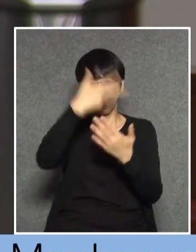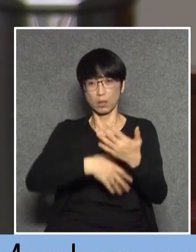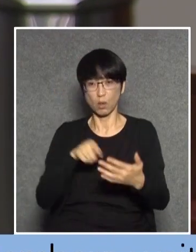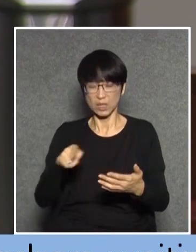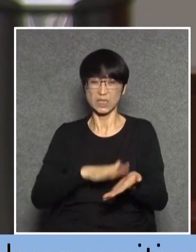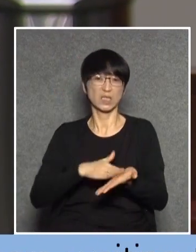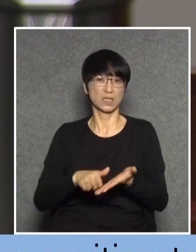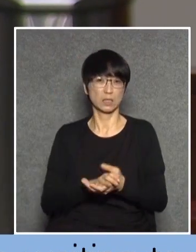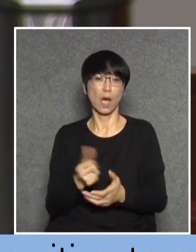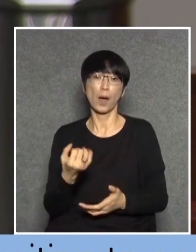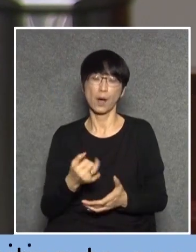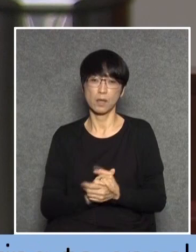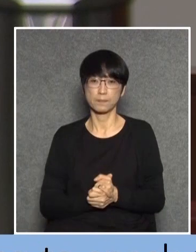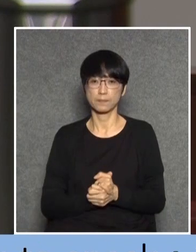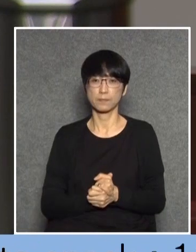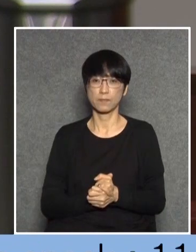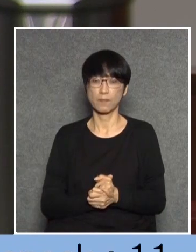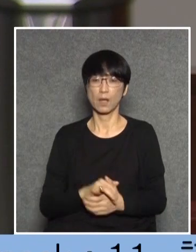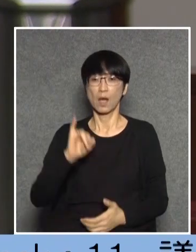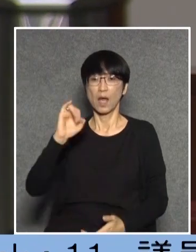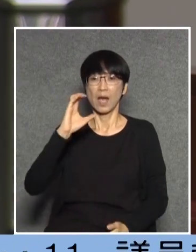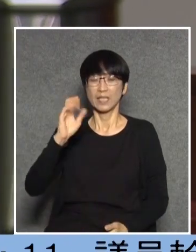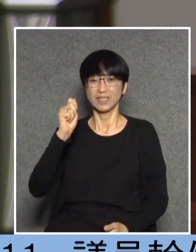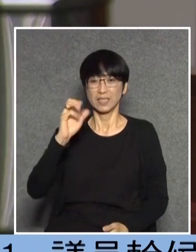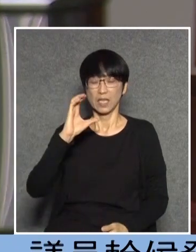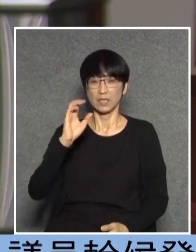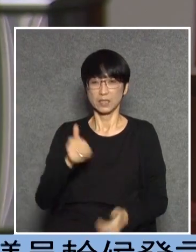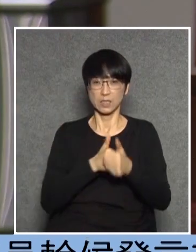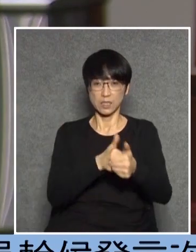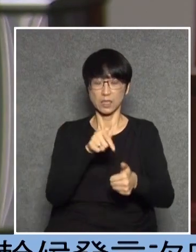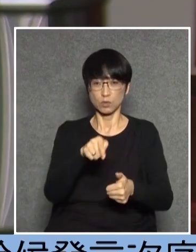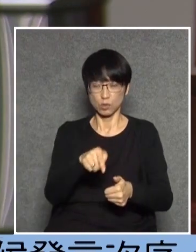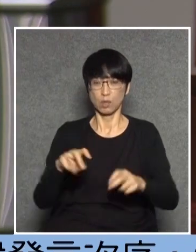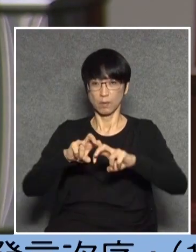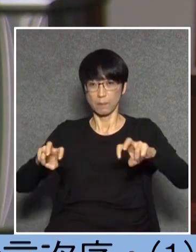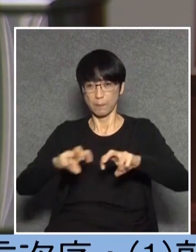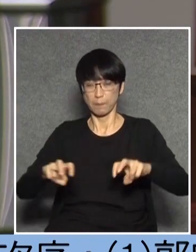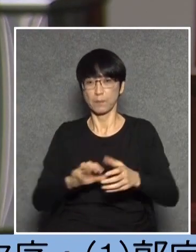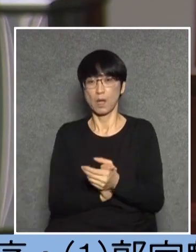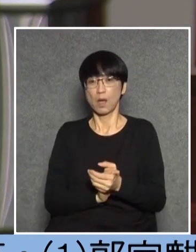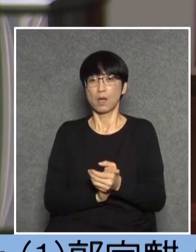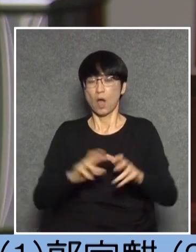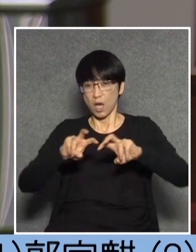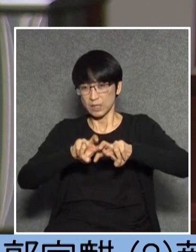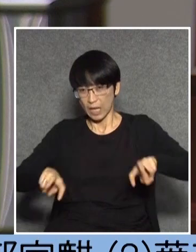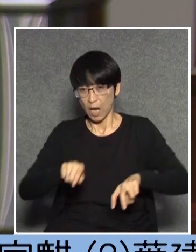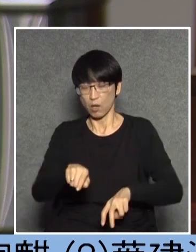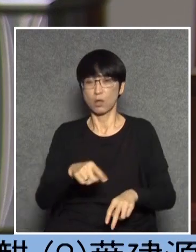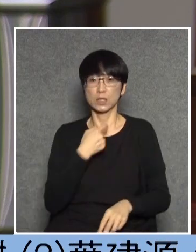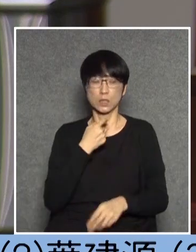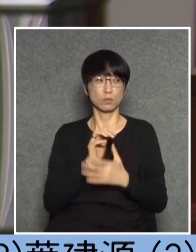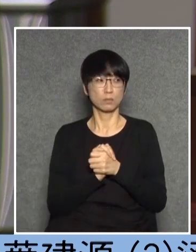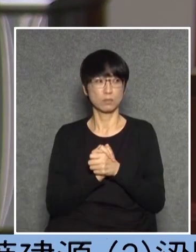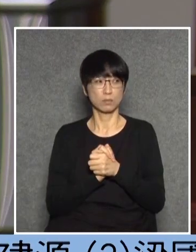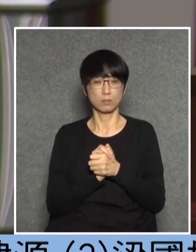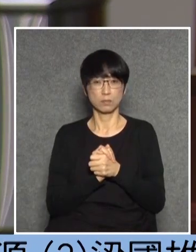啱啊。所以你 ICAC 系应该根据账委会一份报告立案调查，是吧？点可以咁嘅啫？